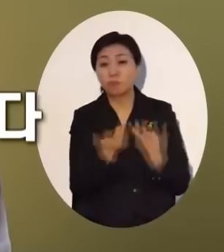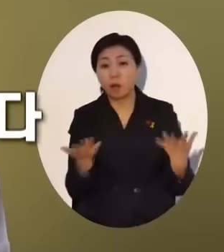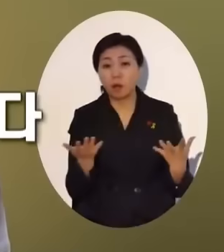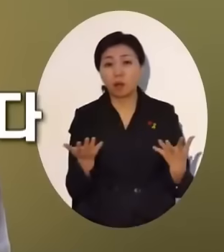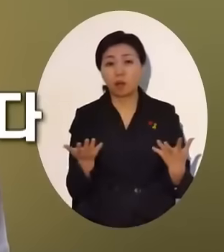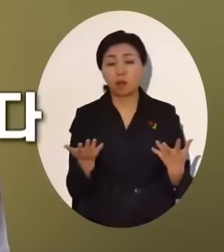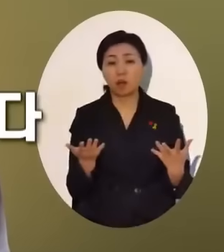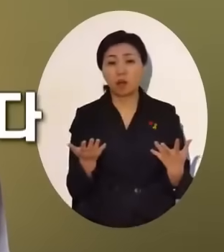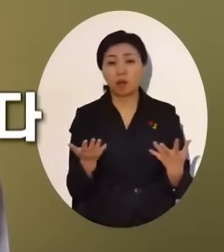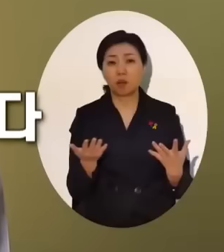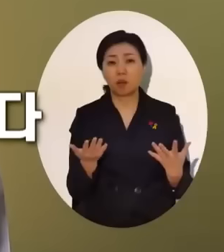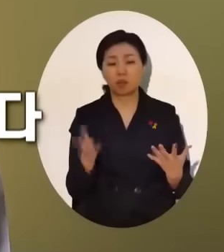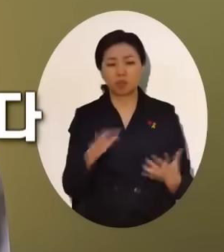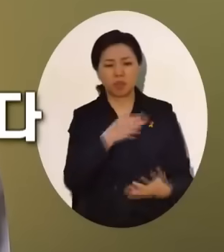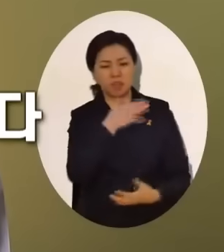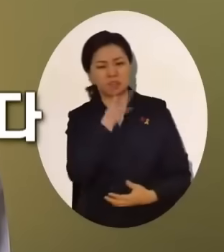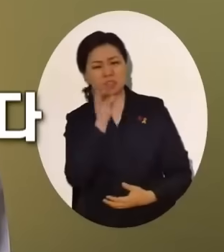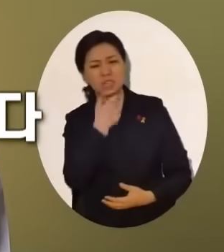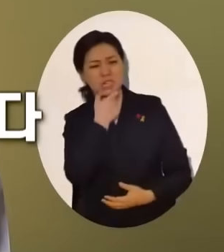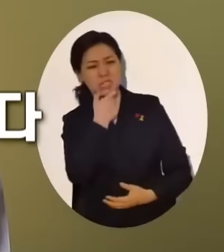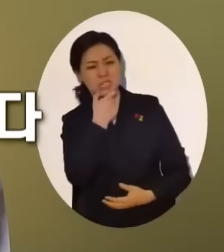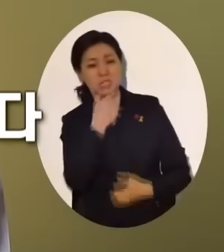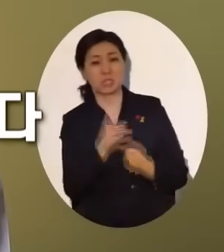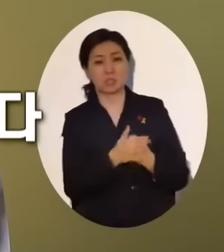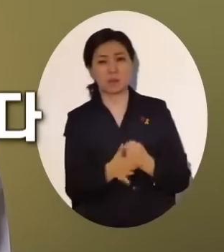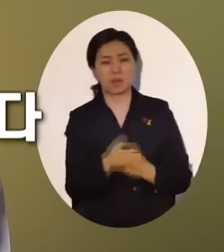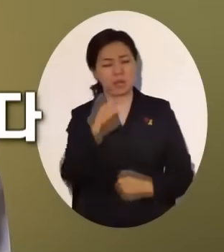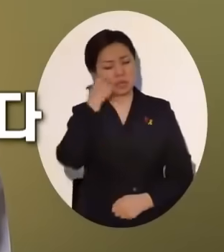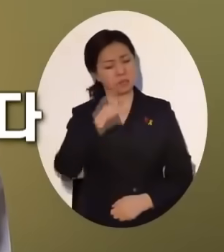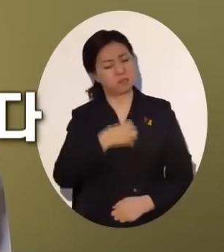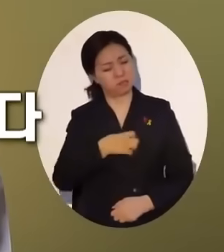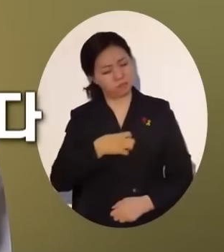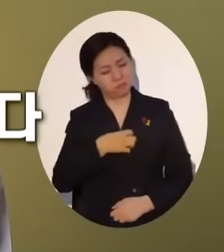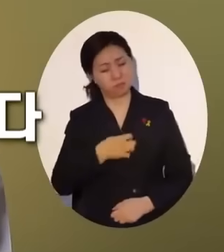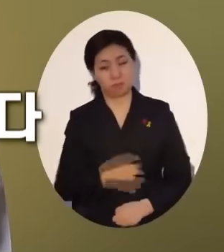안 늙었으면 좋겠다, 그러니까 슬플 수밖에 없지.